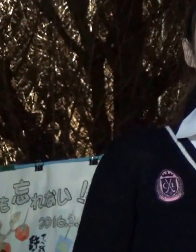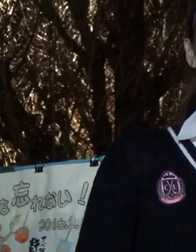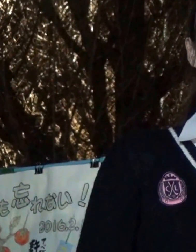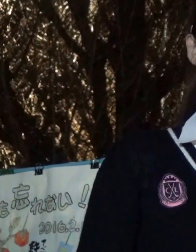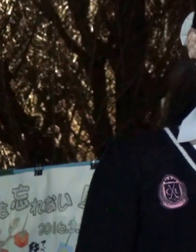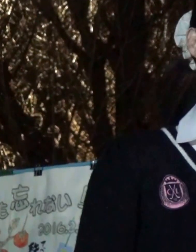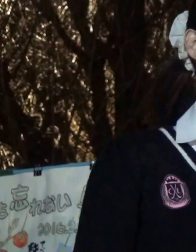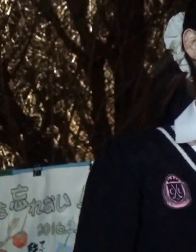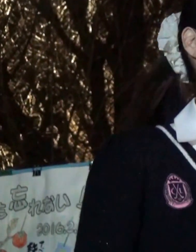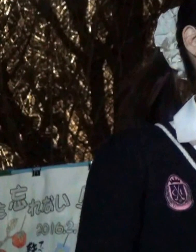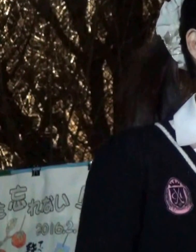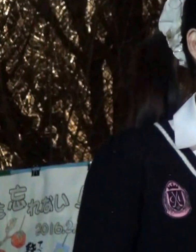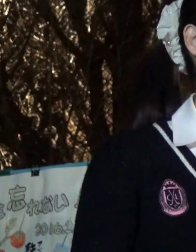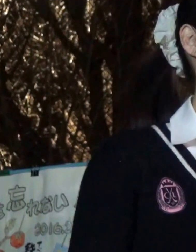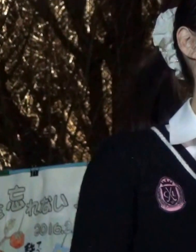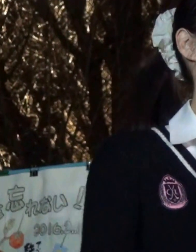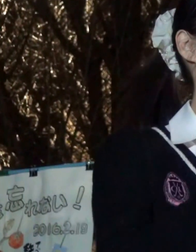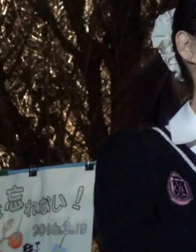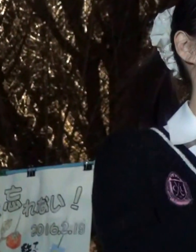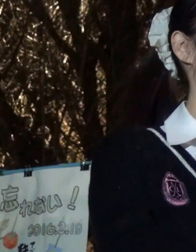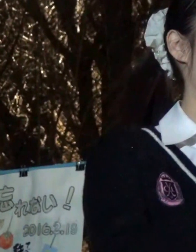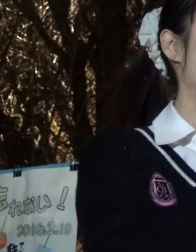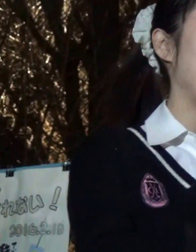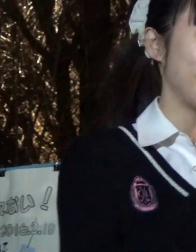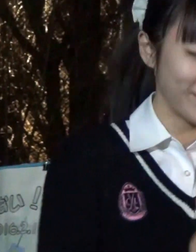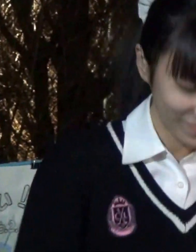倒目指して頑張っていきましょう。よろしくお願いします